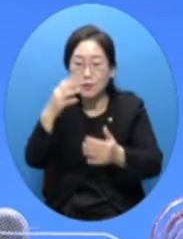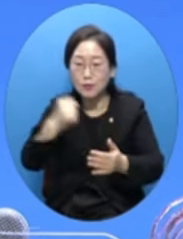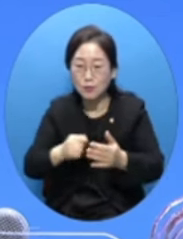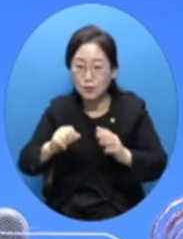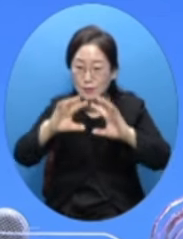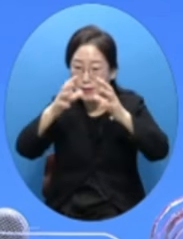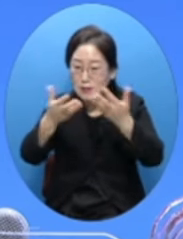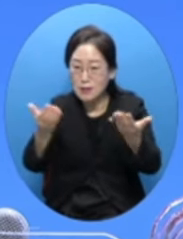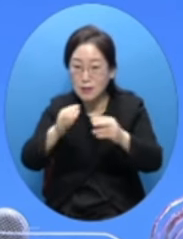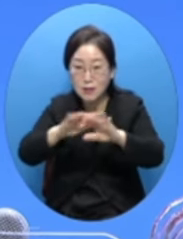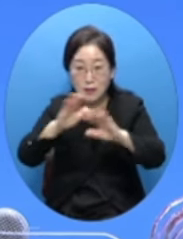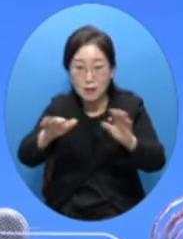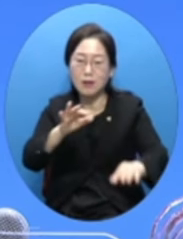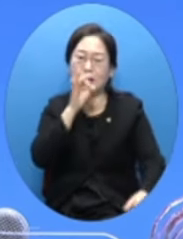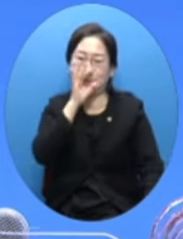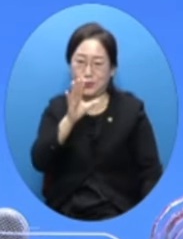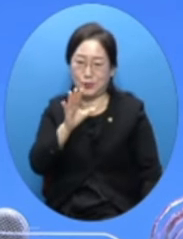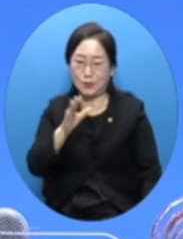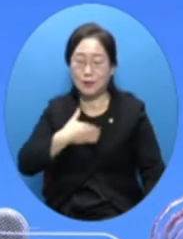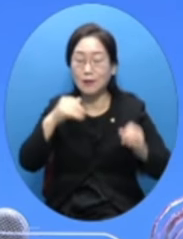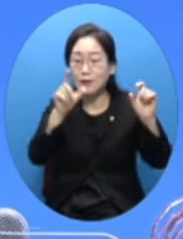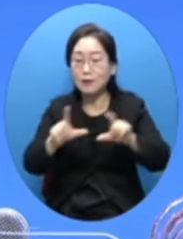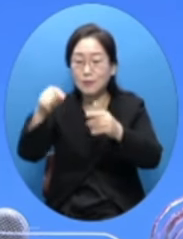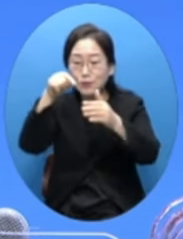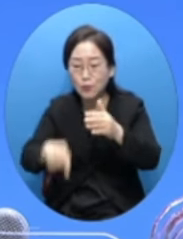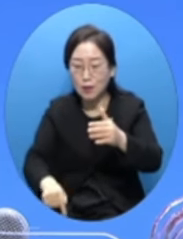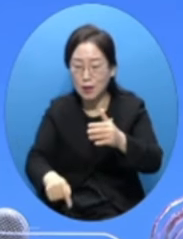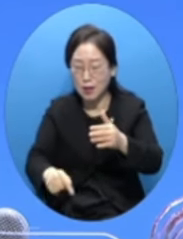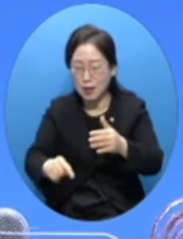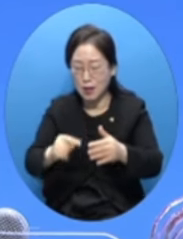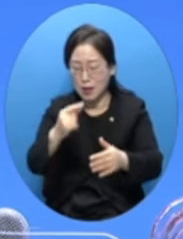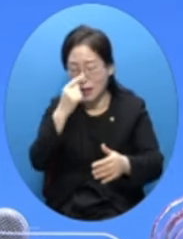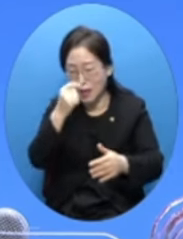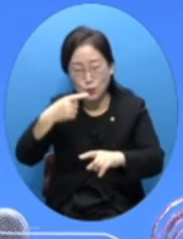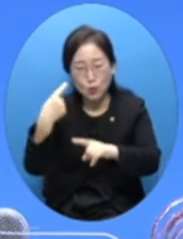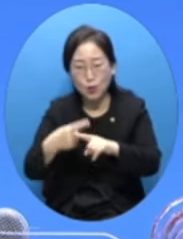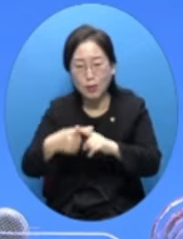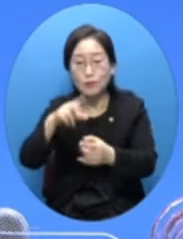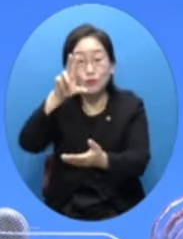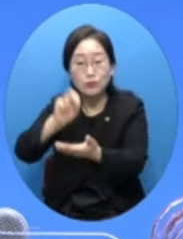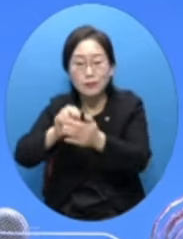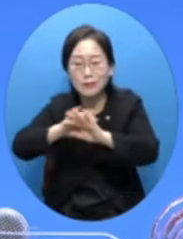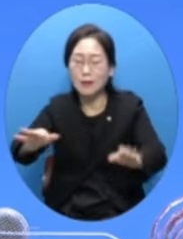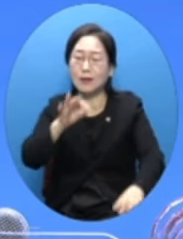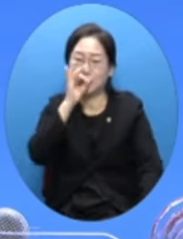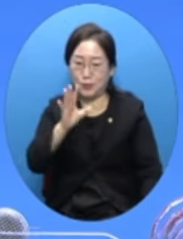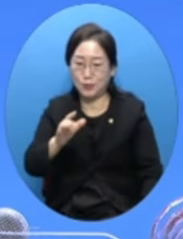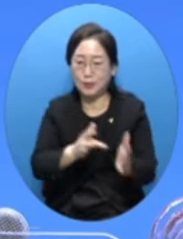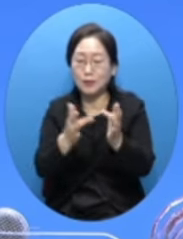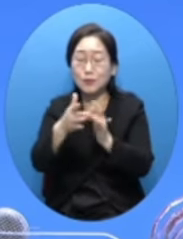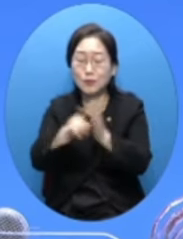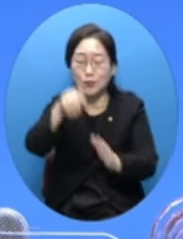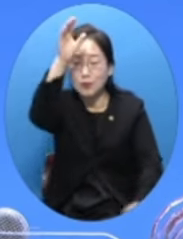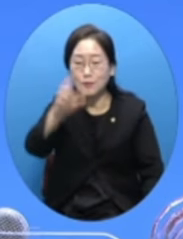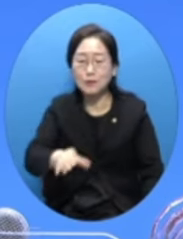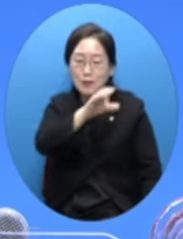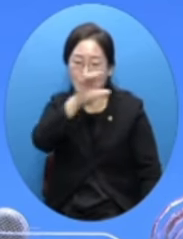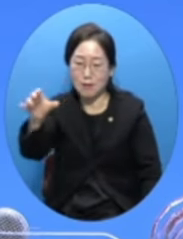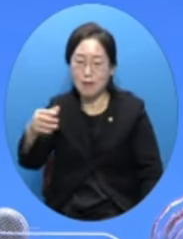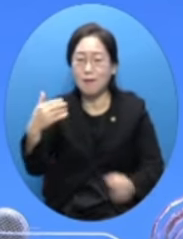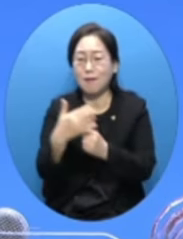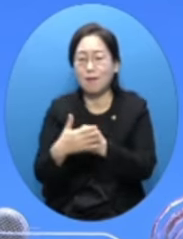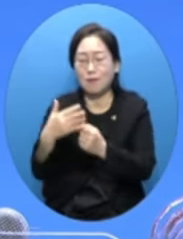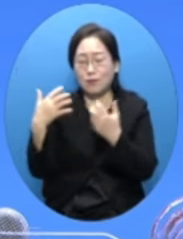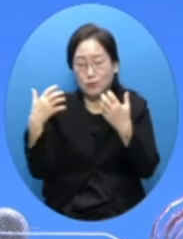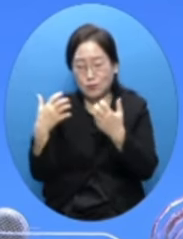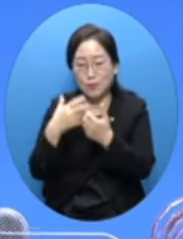없습니다. 내 삶의 가시를 해결할 수가 없습니다. 예수 믿고 십자가로 충만해서